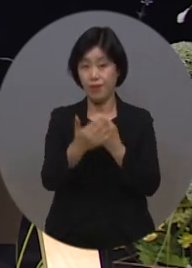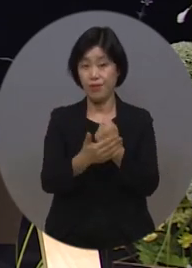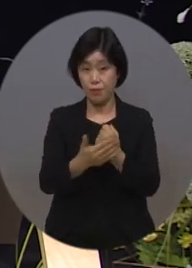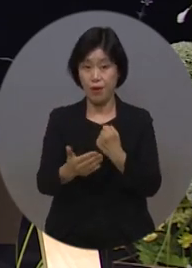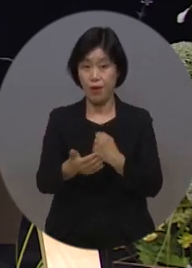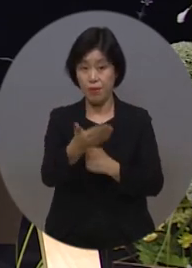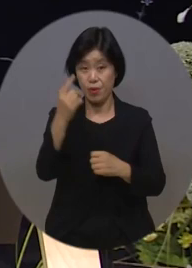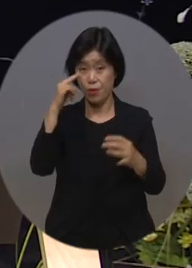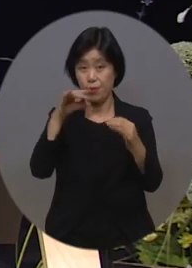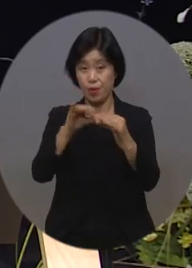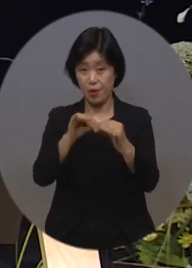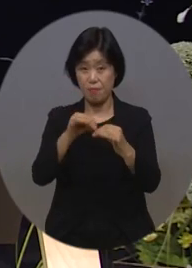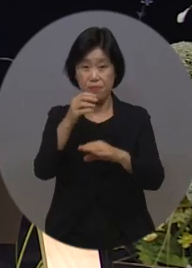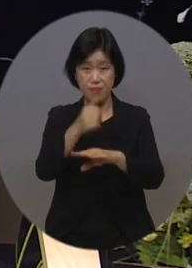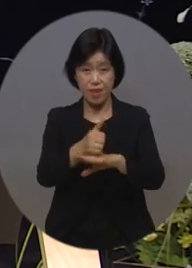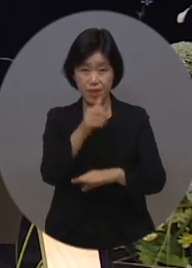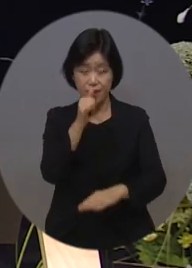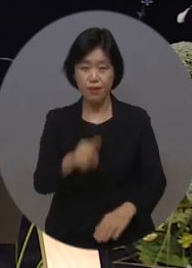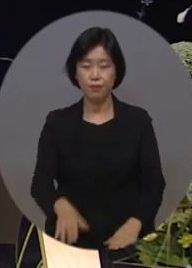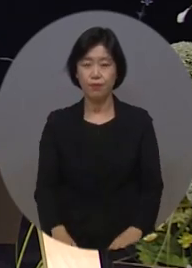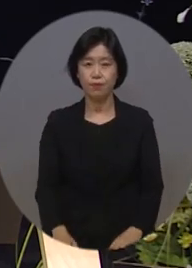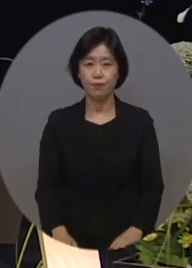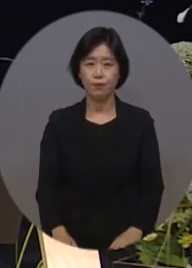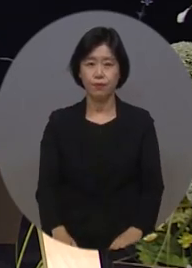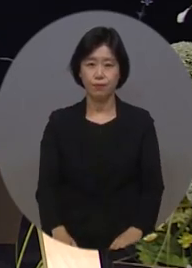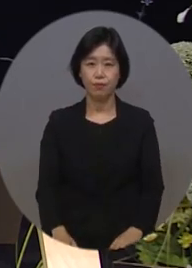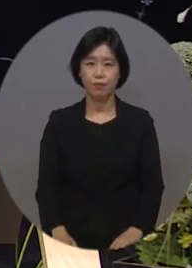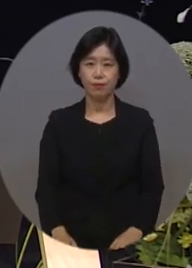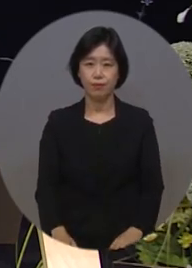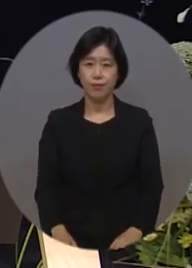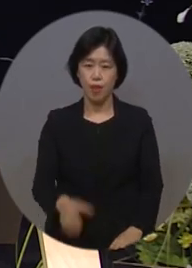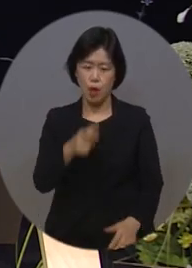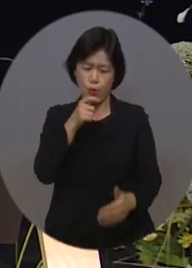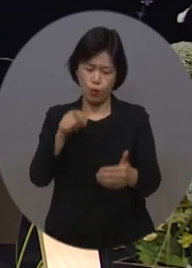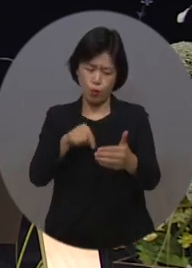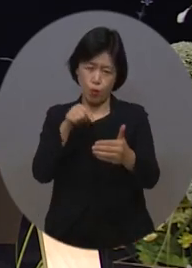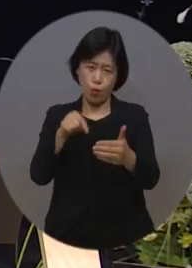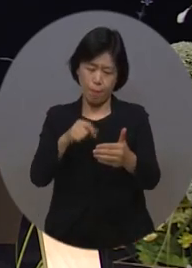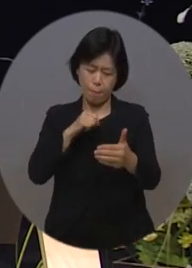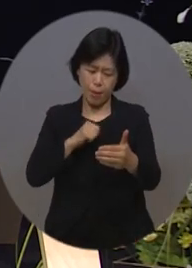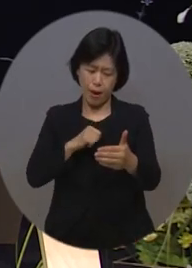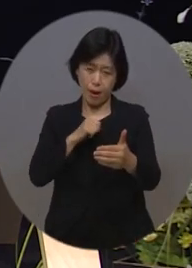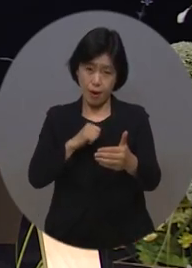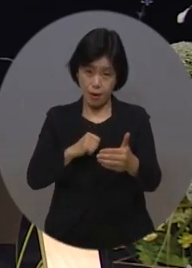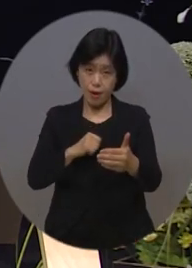우리 주위에는 학배기처럼 물속에서 견디는 젊은이가 많습니다.